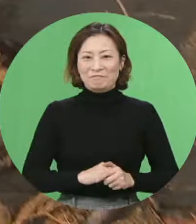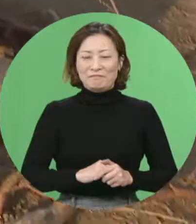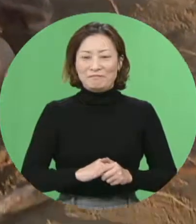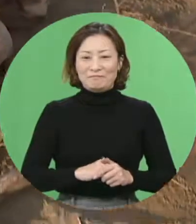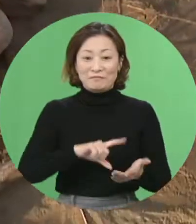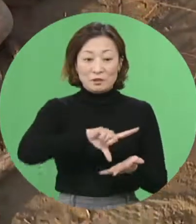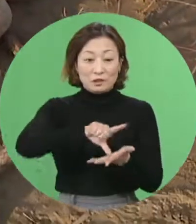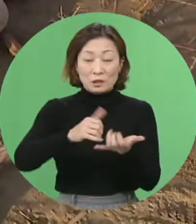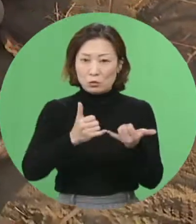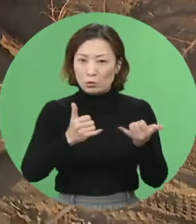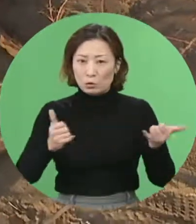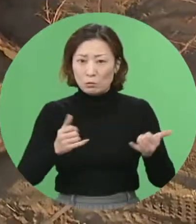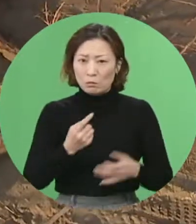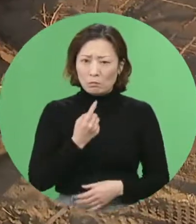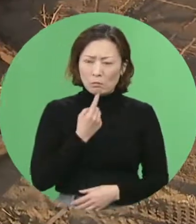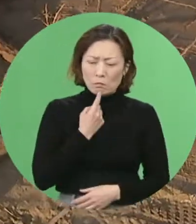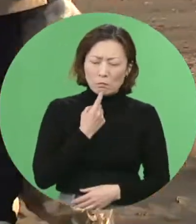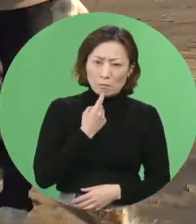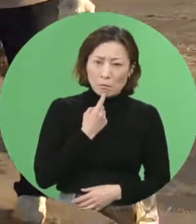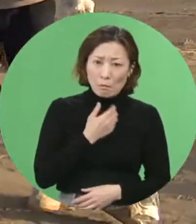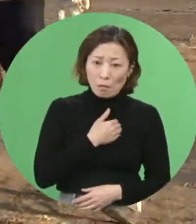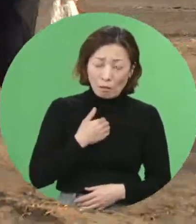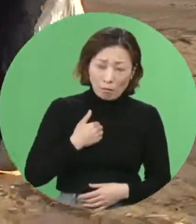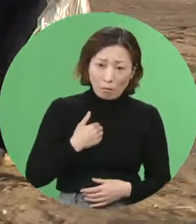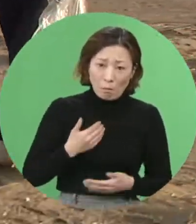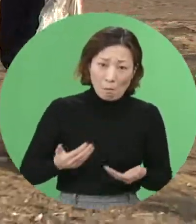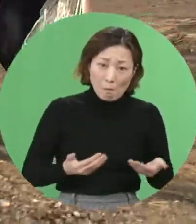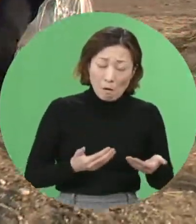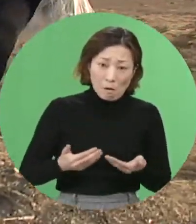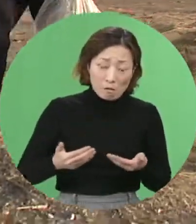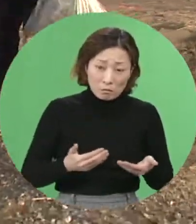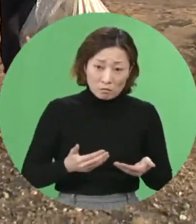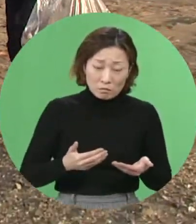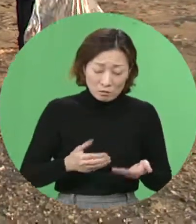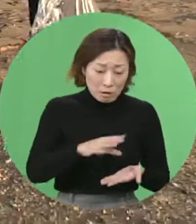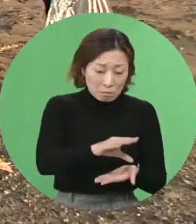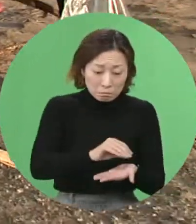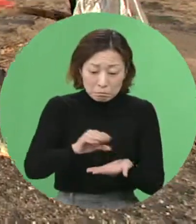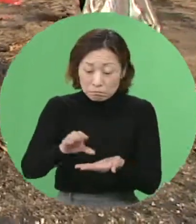地域の人たちも半信半疑で漂流物を集めます。